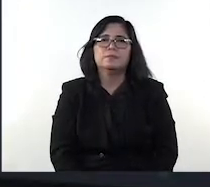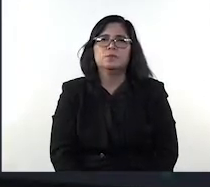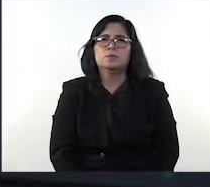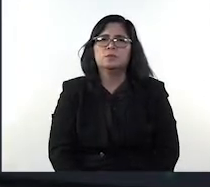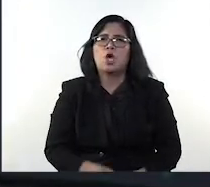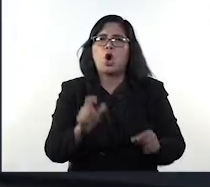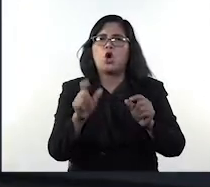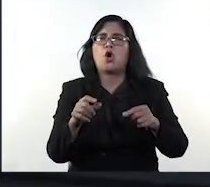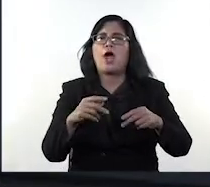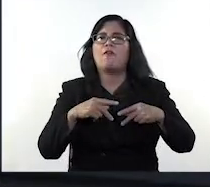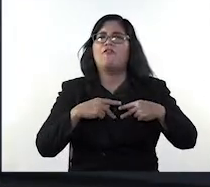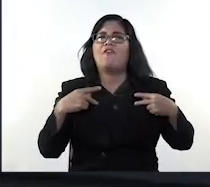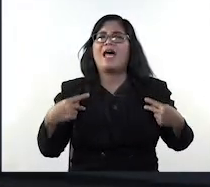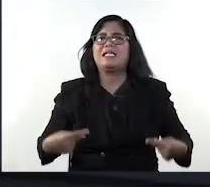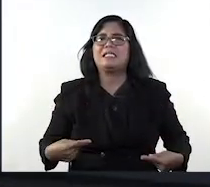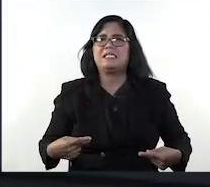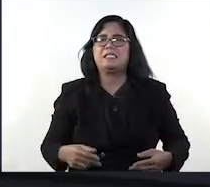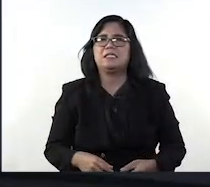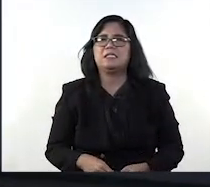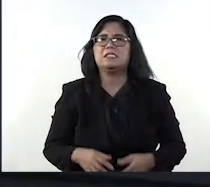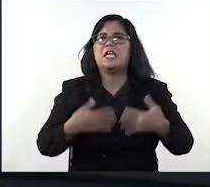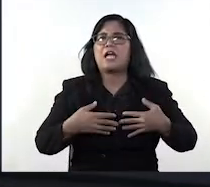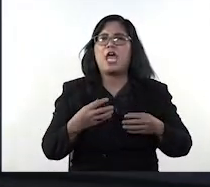Hai orang-orang Farisi senangnya berdebat